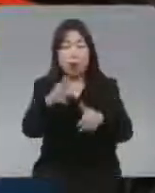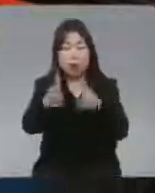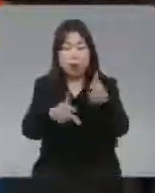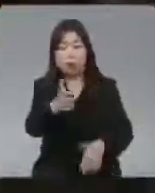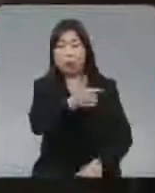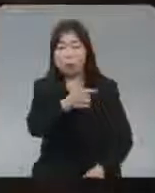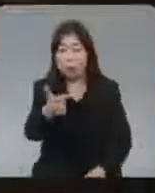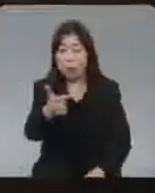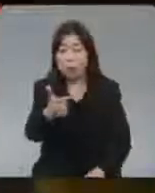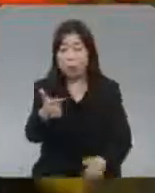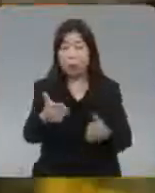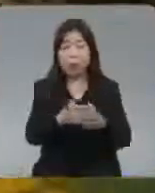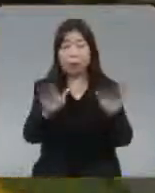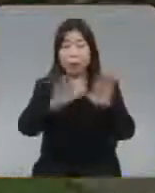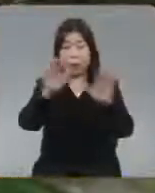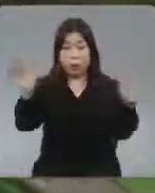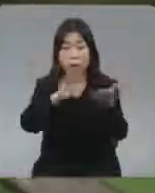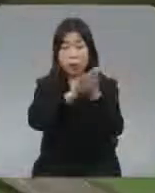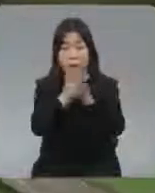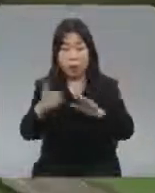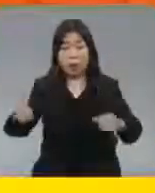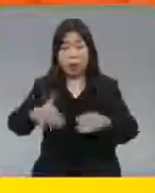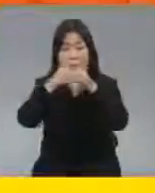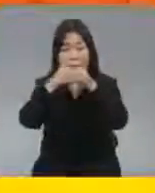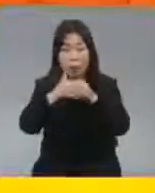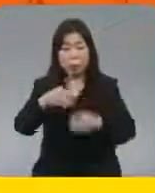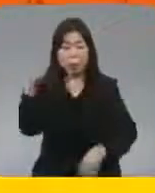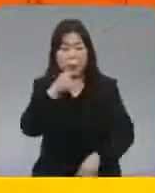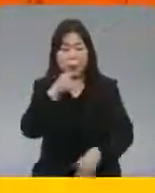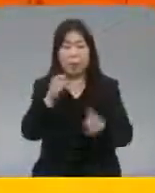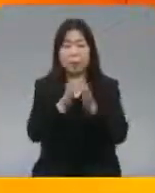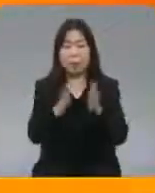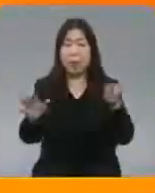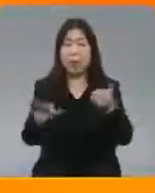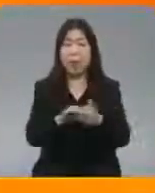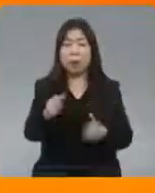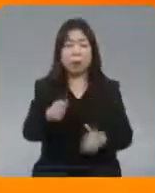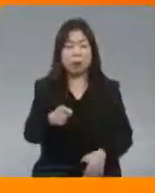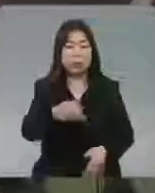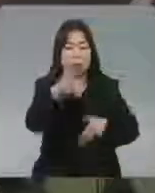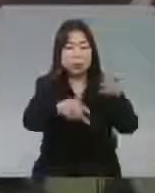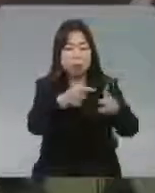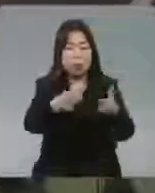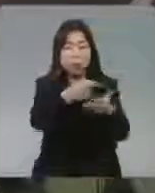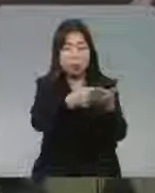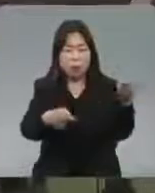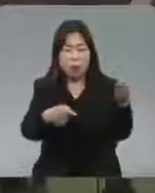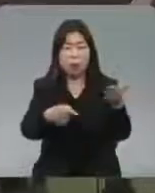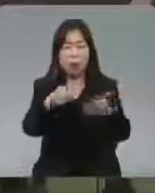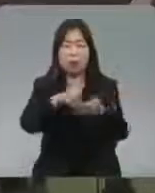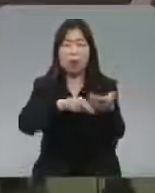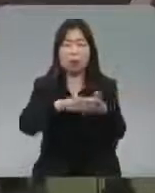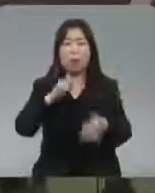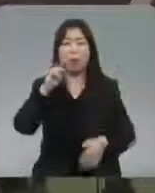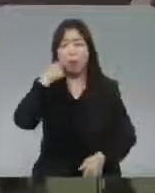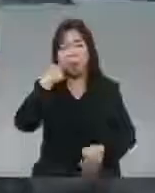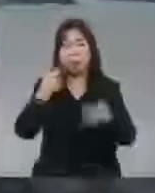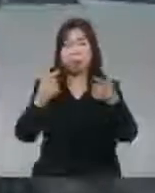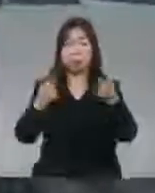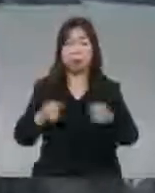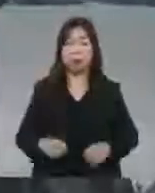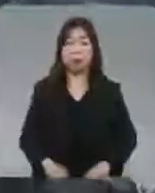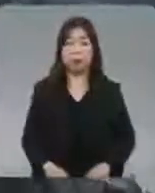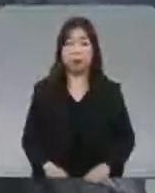lakhouad sud a déclaré vouloir baisser ses émissions de gaz à effet de serre de 40% d'ici 2030 par rapport aux niveaux de 2018